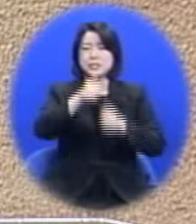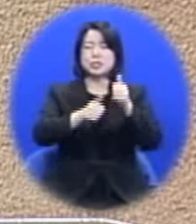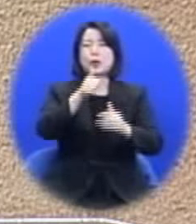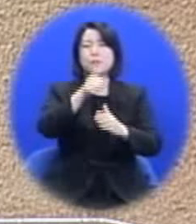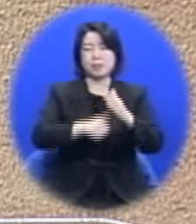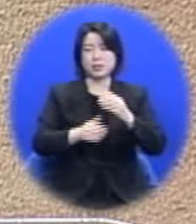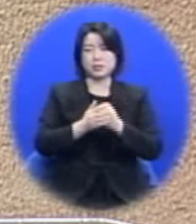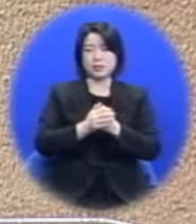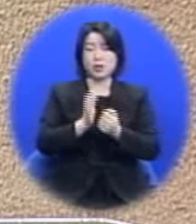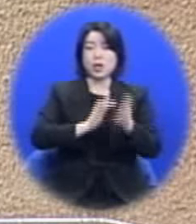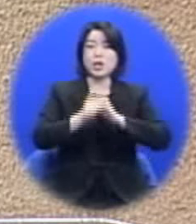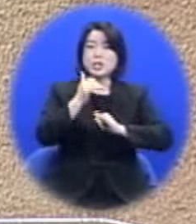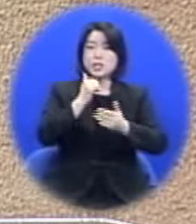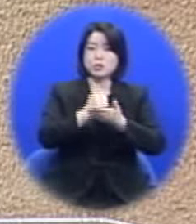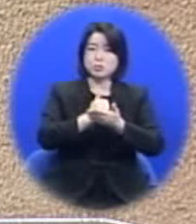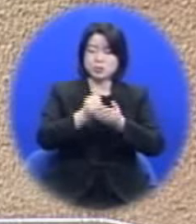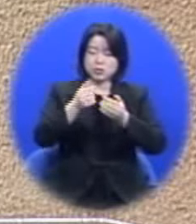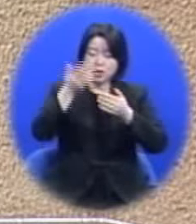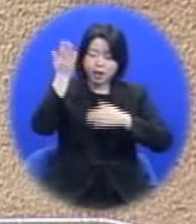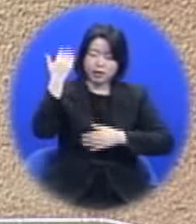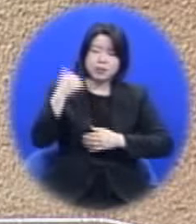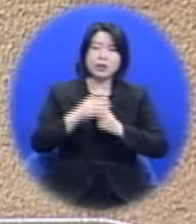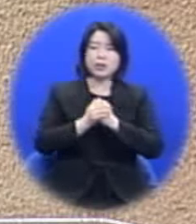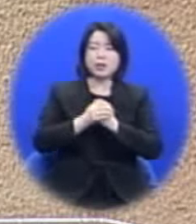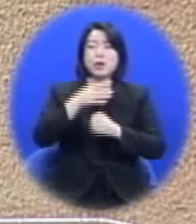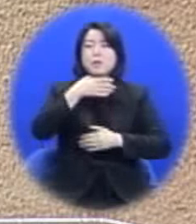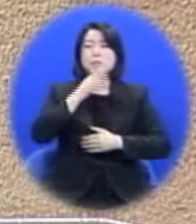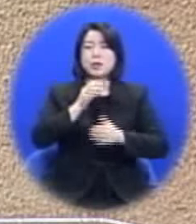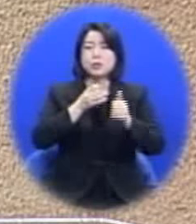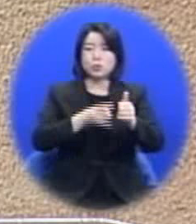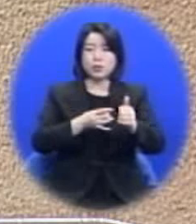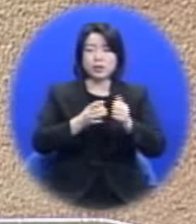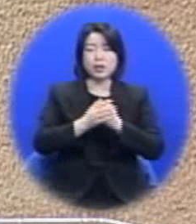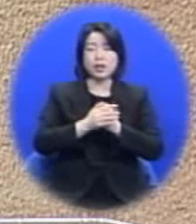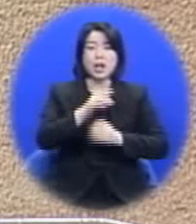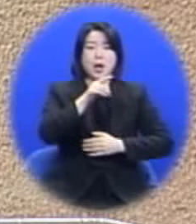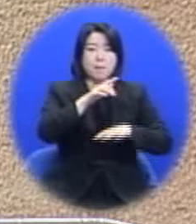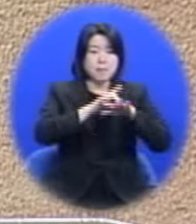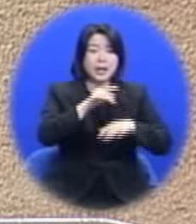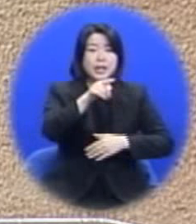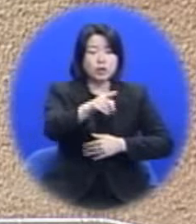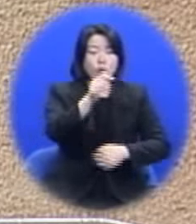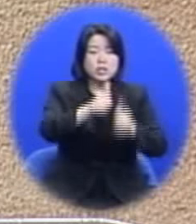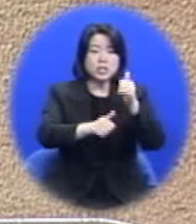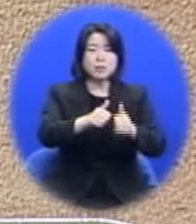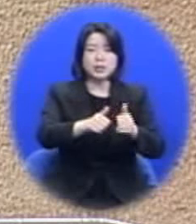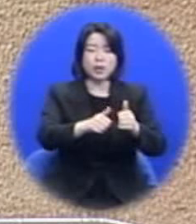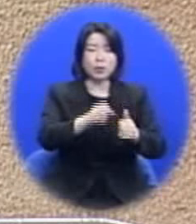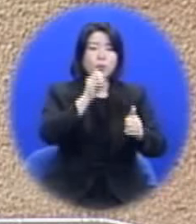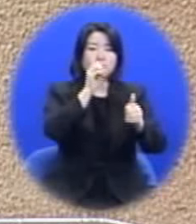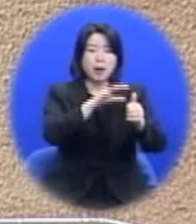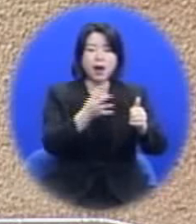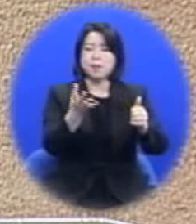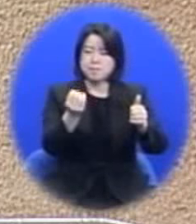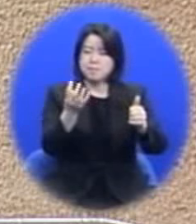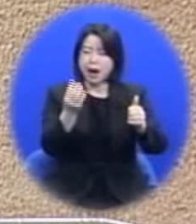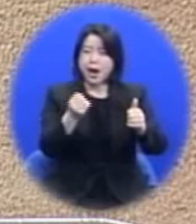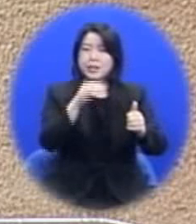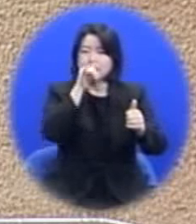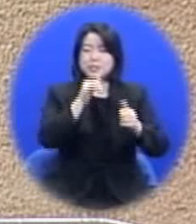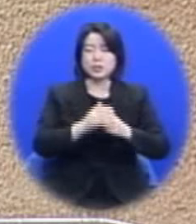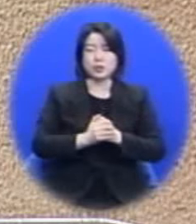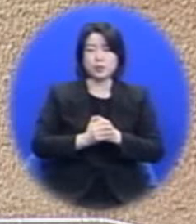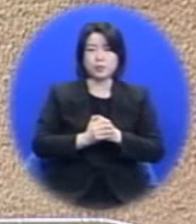그동안에 마귀가 너를 시험할 것이라는 말씀을 여러 번 하여 주셨어요.